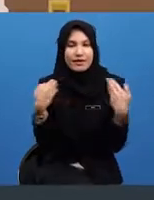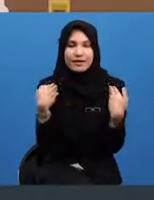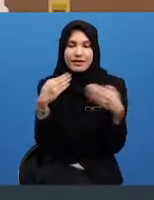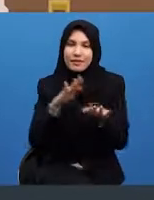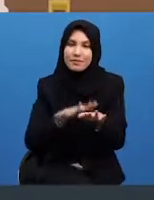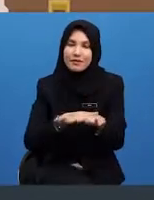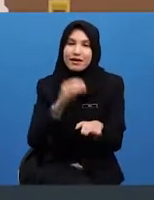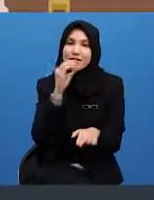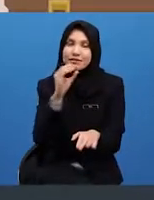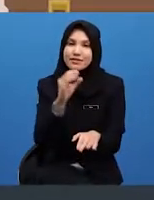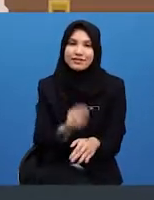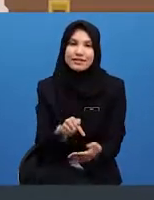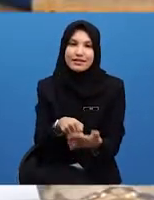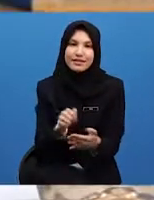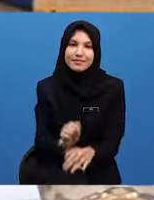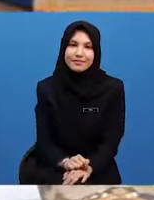pada cecair ini.